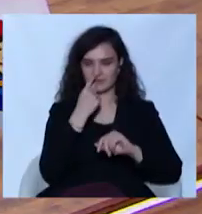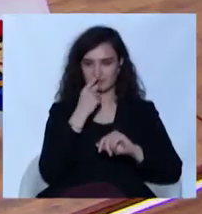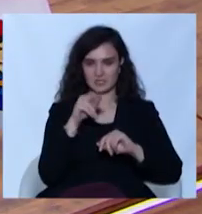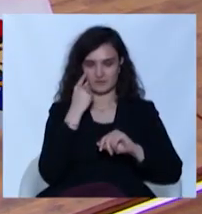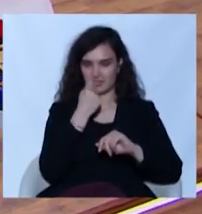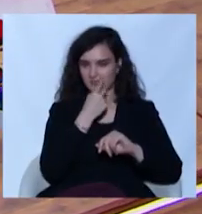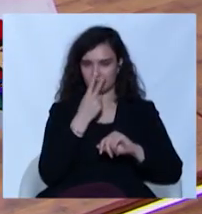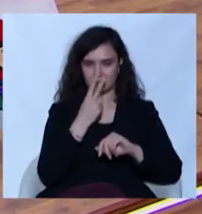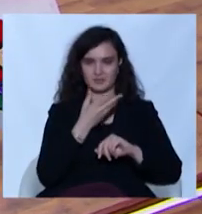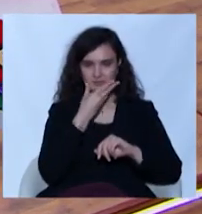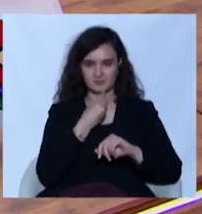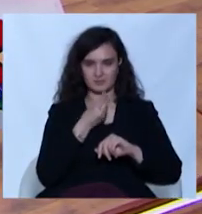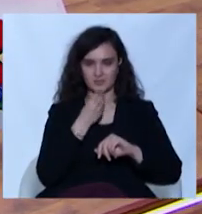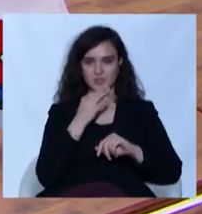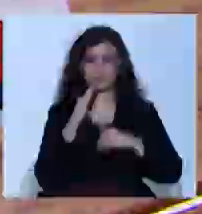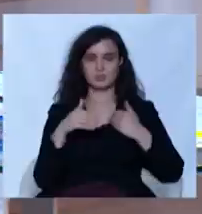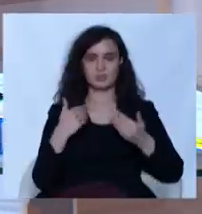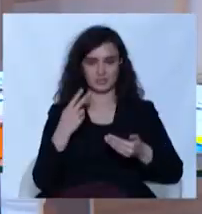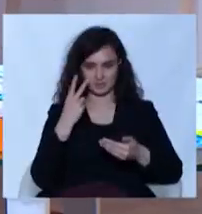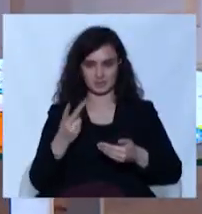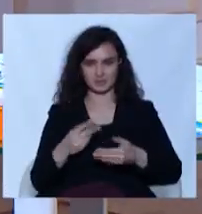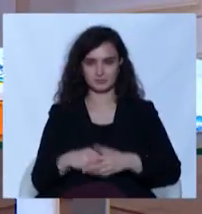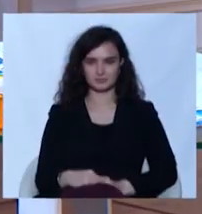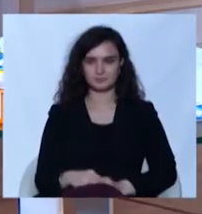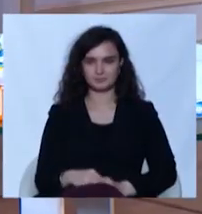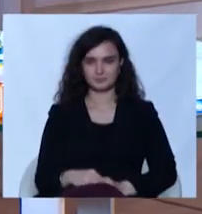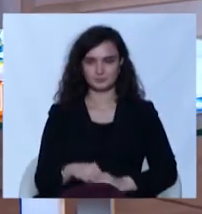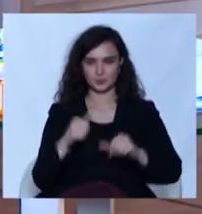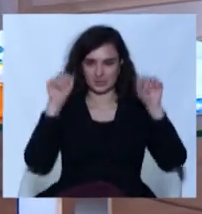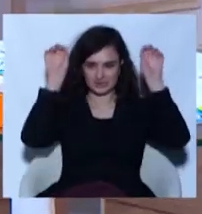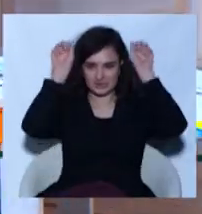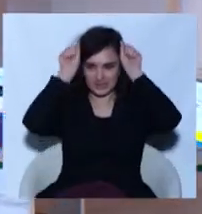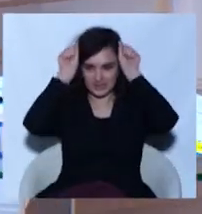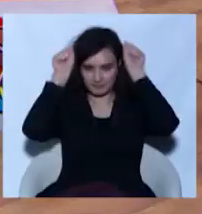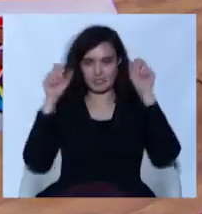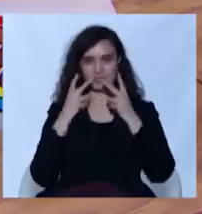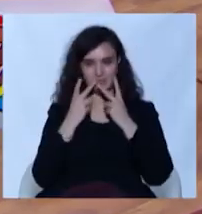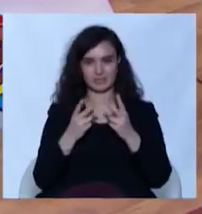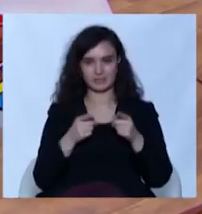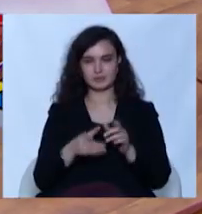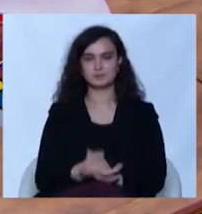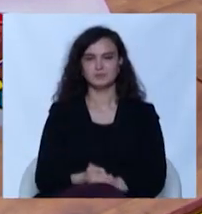რა საყვარელი. შემდეგი, ნახეთ ესეც როგორი კიკინებიანი პორტრეტია.